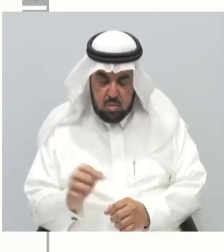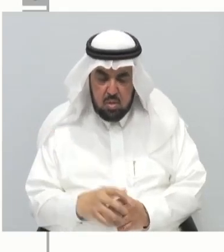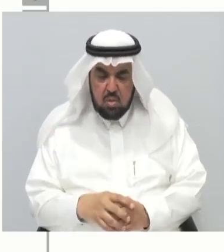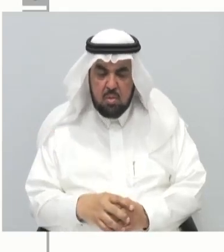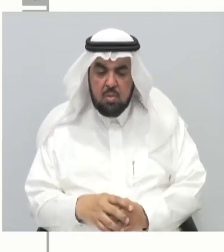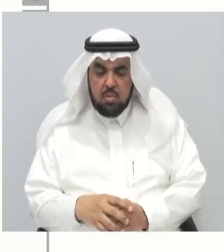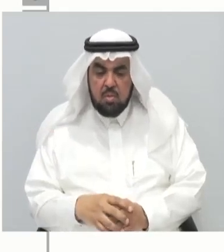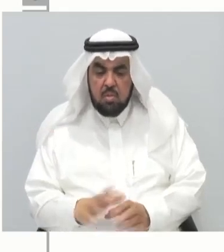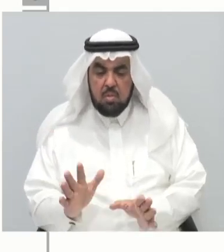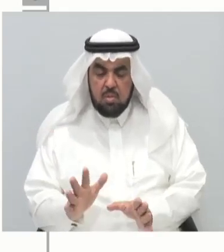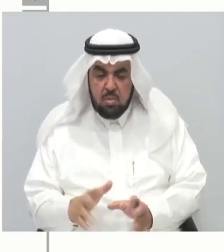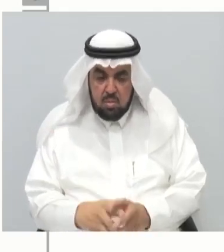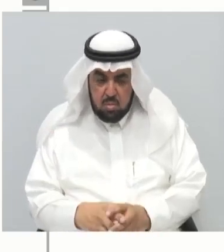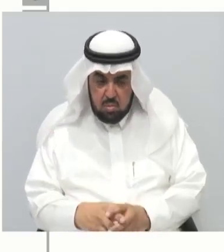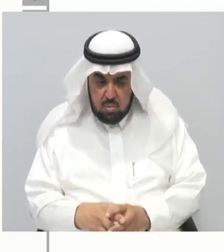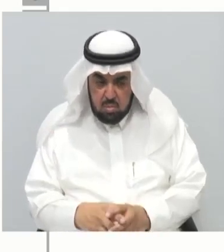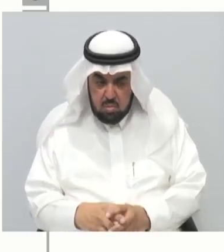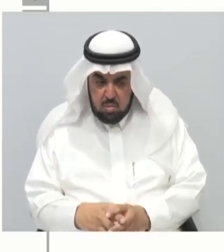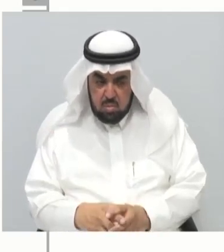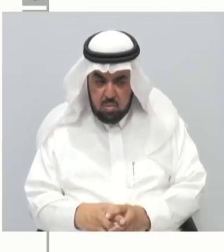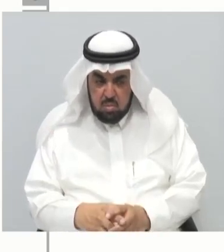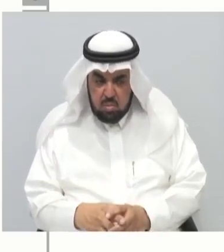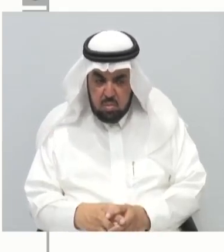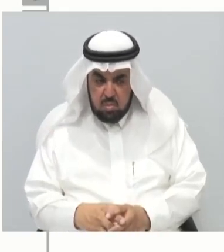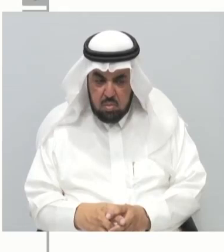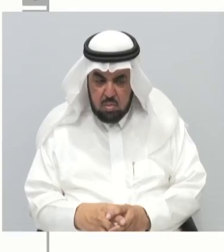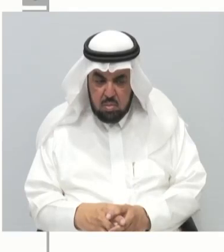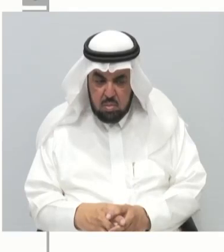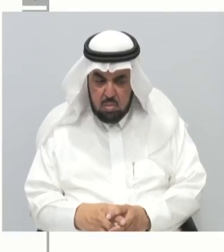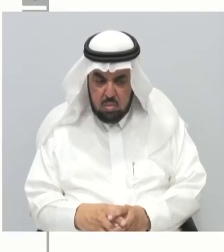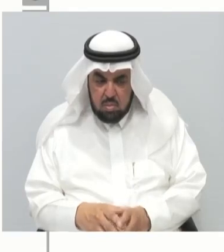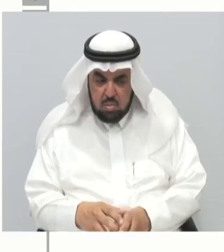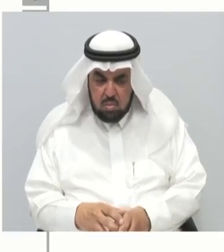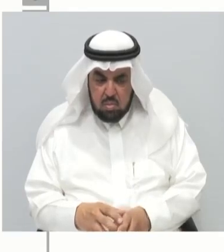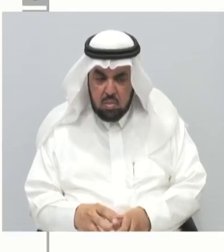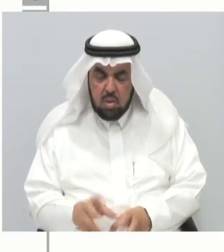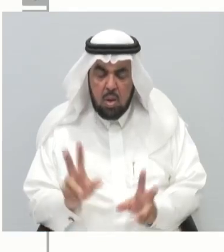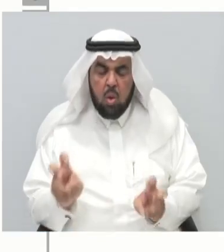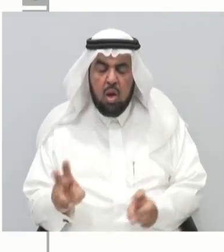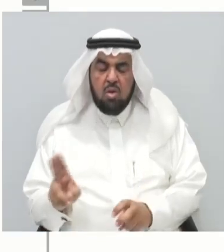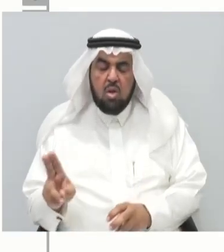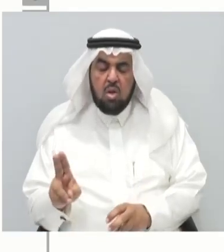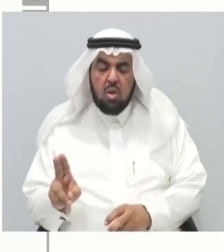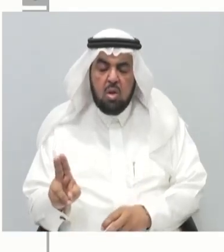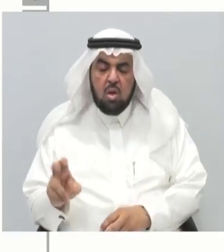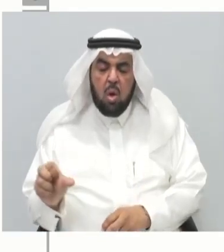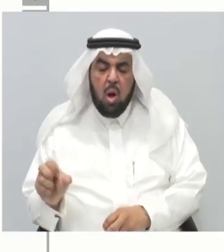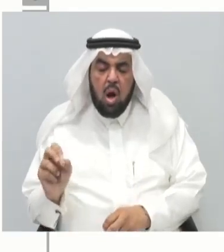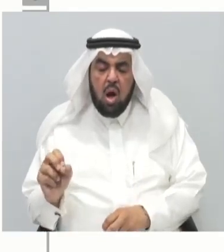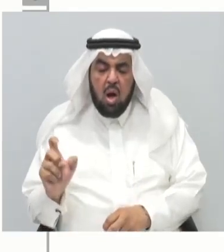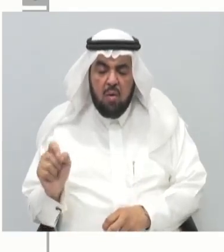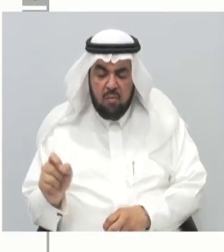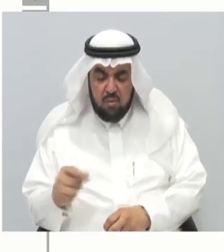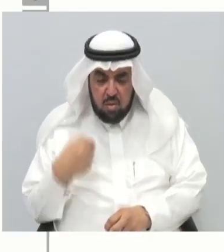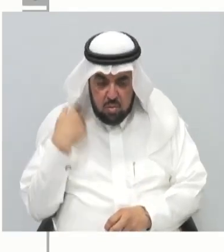لاحظوا انا ما غيرت اريد ان ترون كيف سيكون شكل الروبوت بعد ما قمت ببرمجته او كيف سيكون شكل